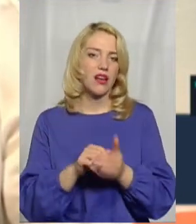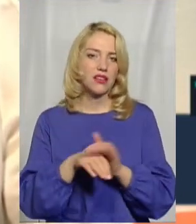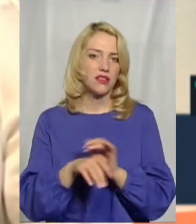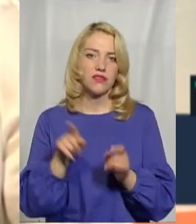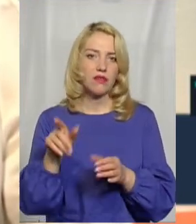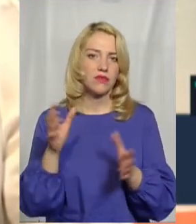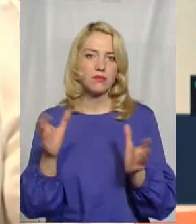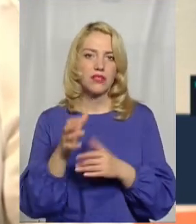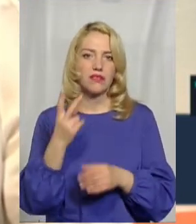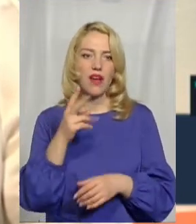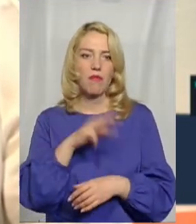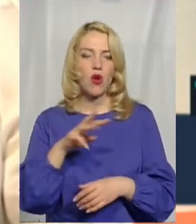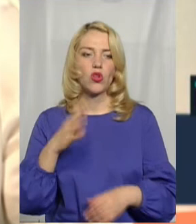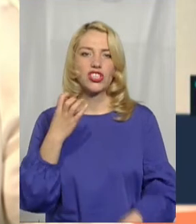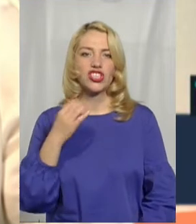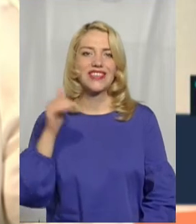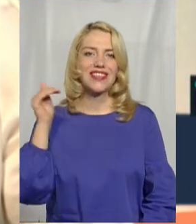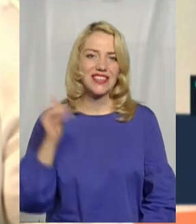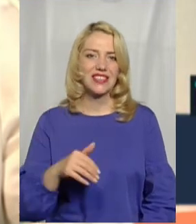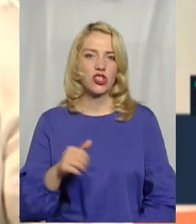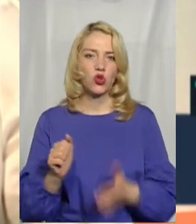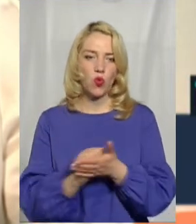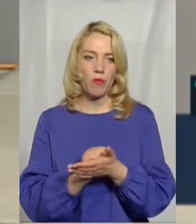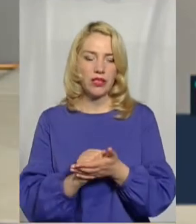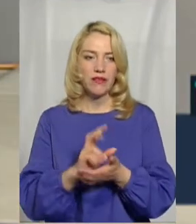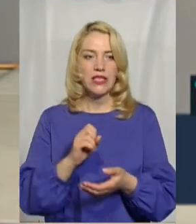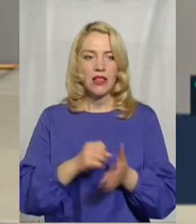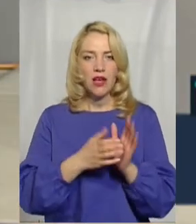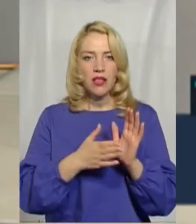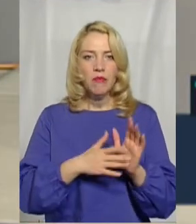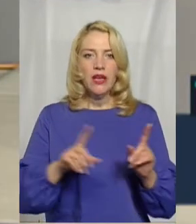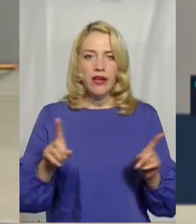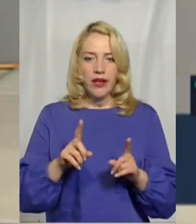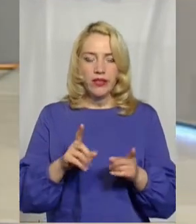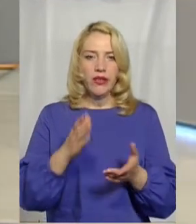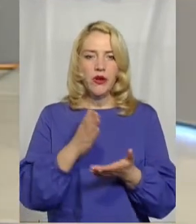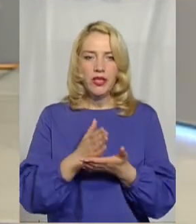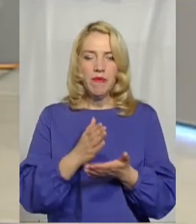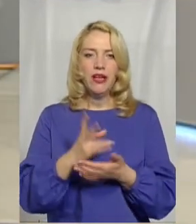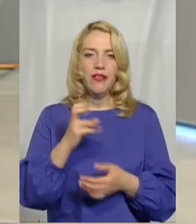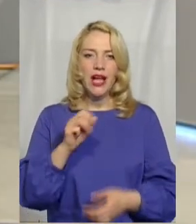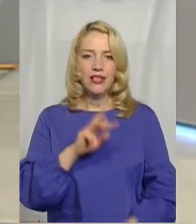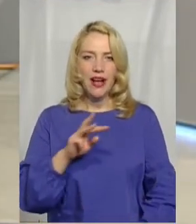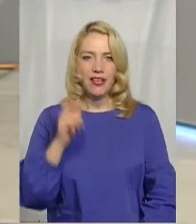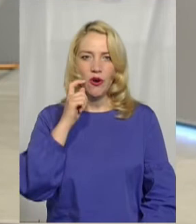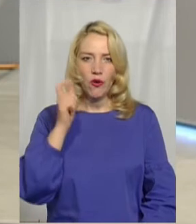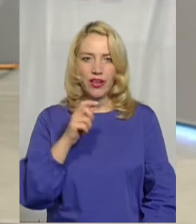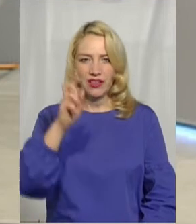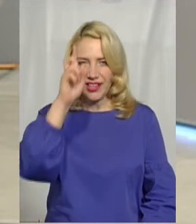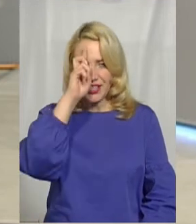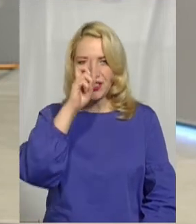там також 2 мільйони 400 тисяч документів. За даними, які розміщені, знову ж таки, на сайті